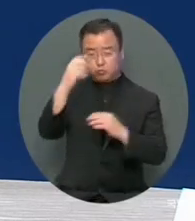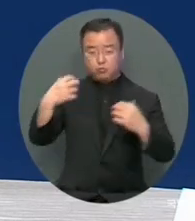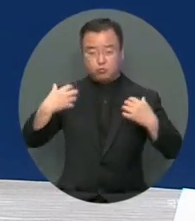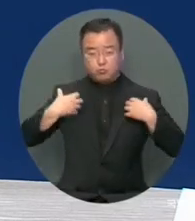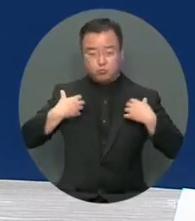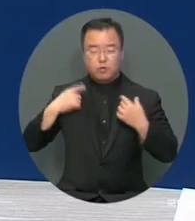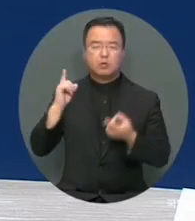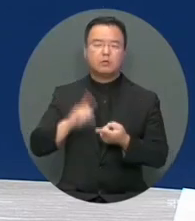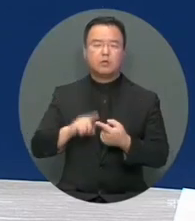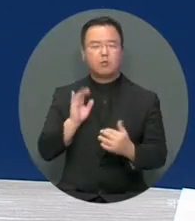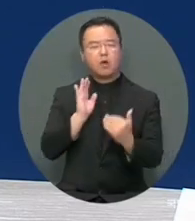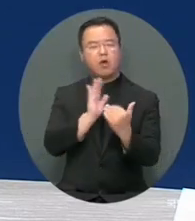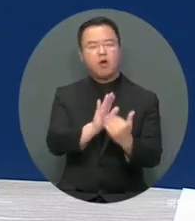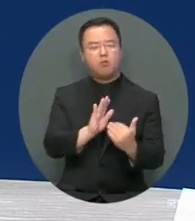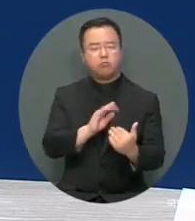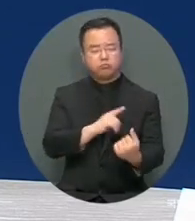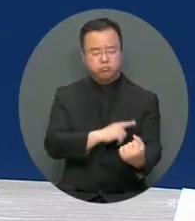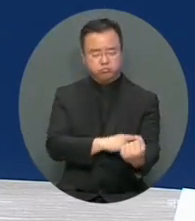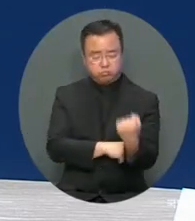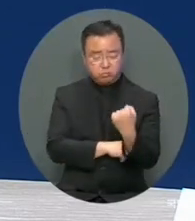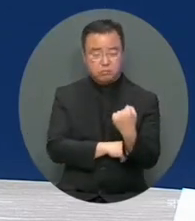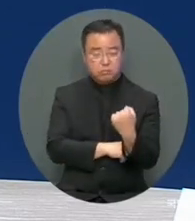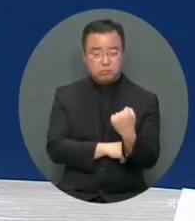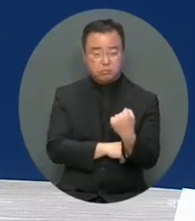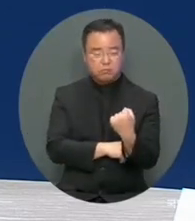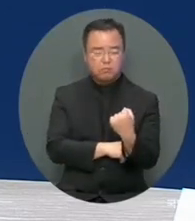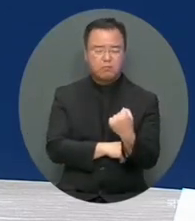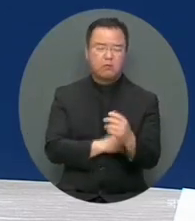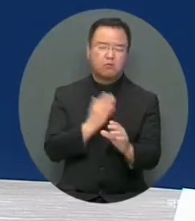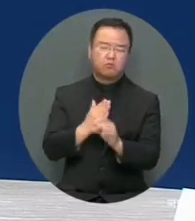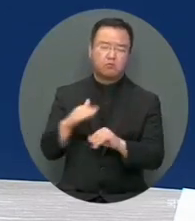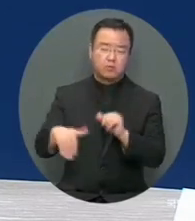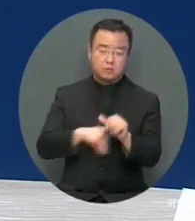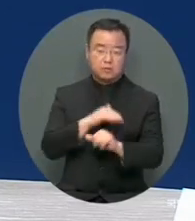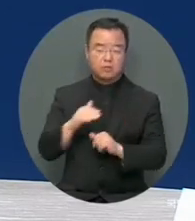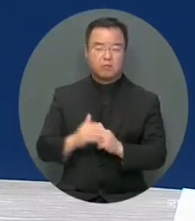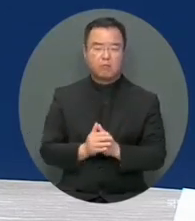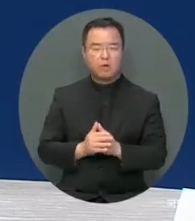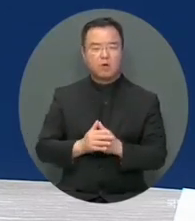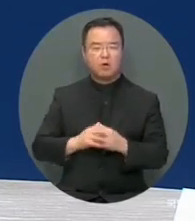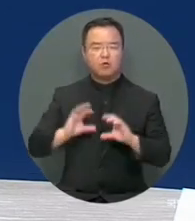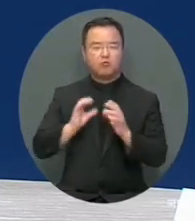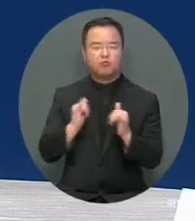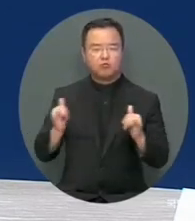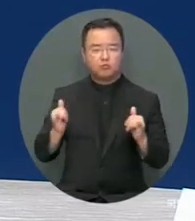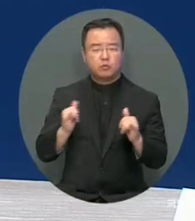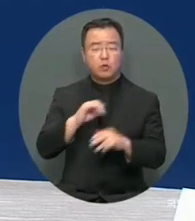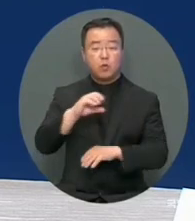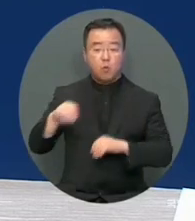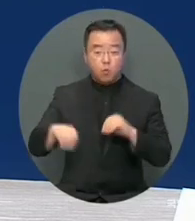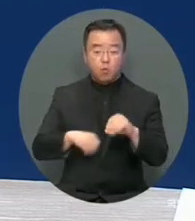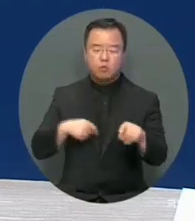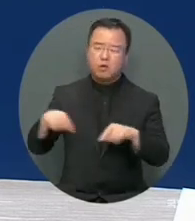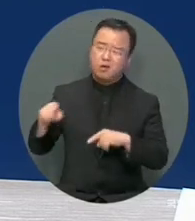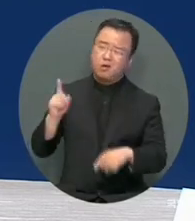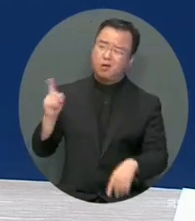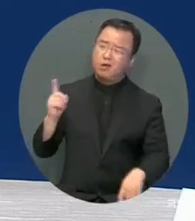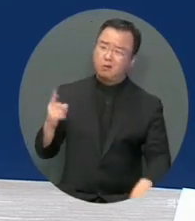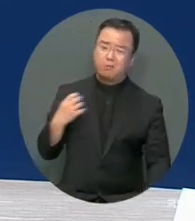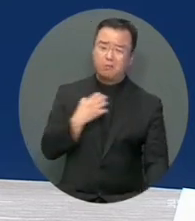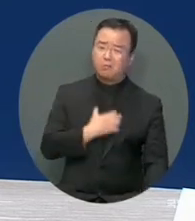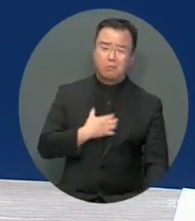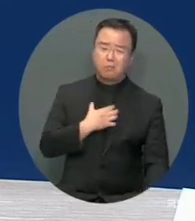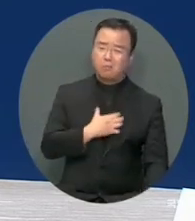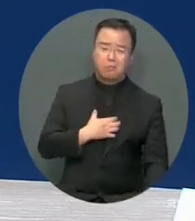정부대로 거부권을 행사하고 하는 악순환이 반복되면서 국민들이 정치를 걱정하는 그런 단계까지 이르고 있는